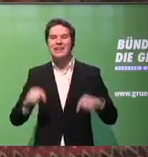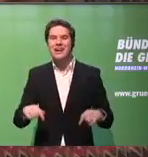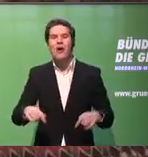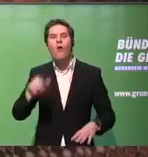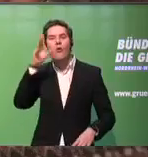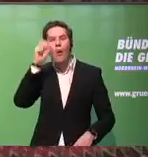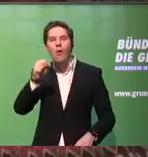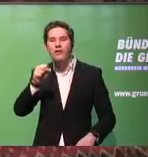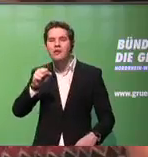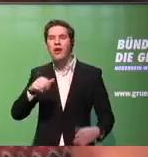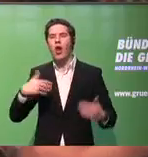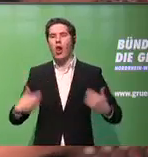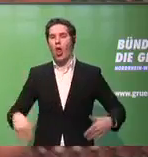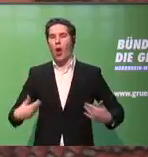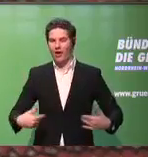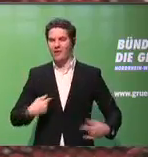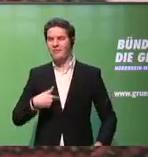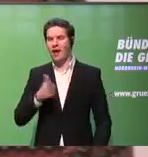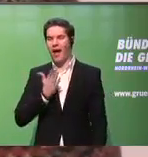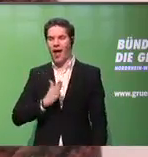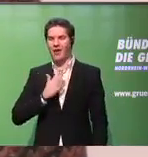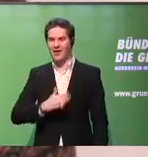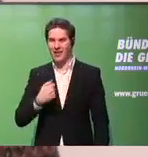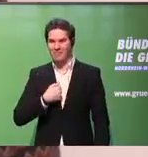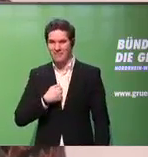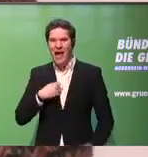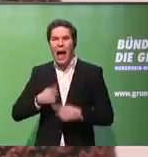flexibel ist. Viel flexibler als in Athen.